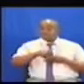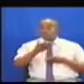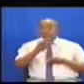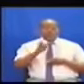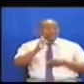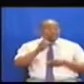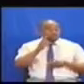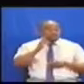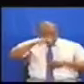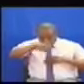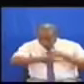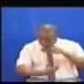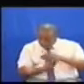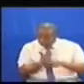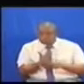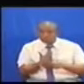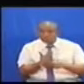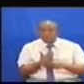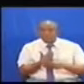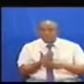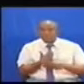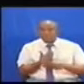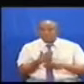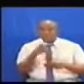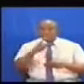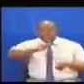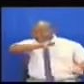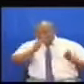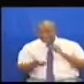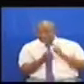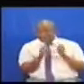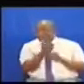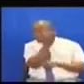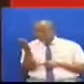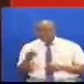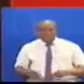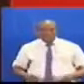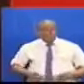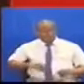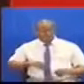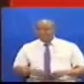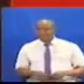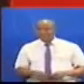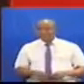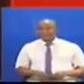nyungu, inaonekana kwamba sio ugonjwa pekee yake, isipokuwa inarekebisha na mambo mengine.